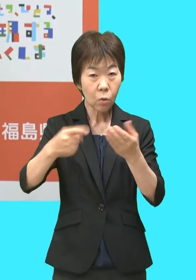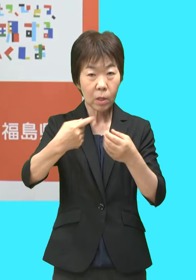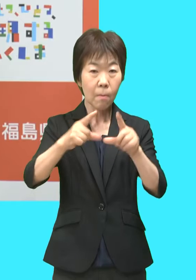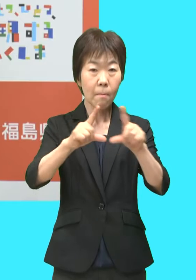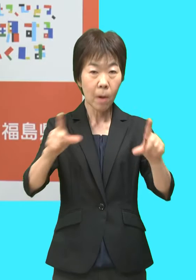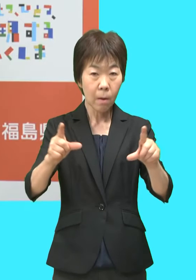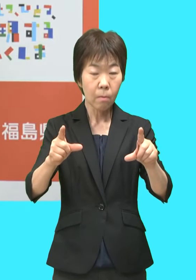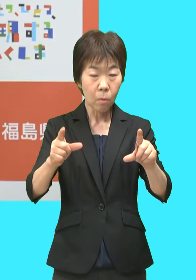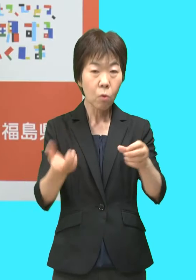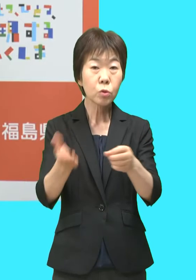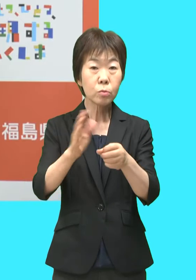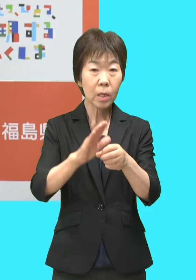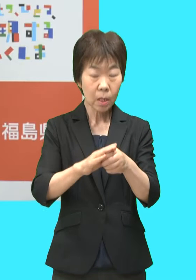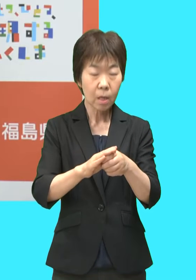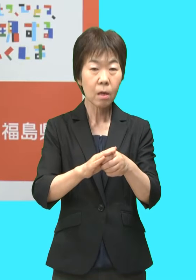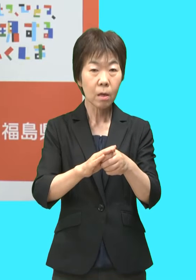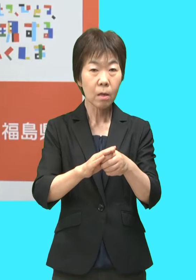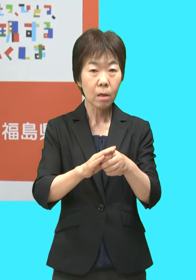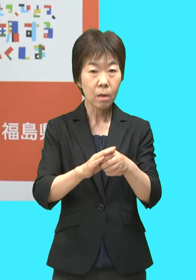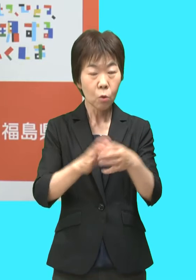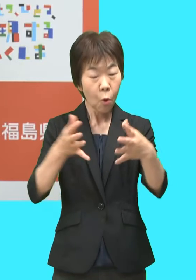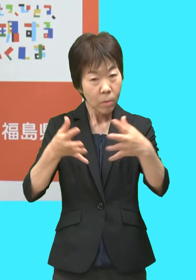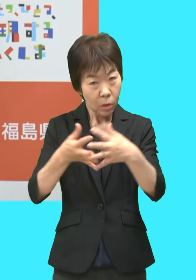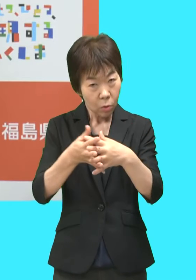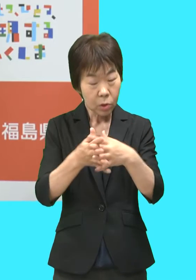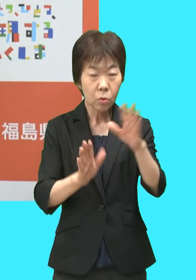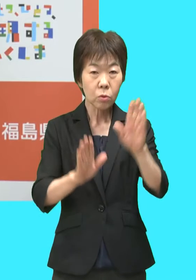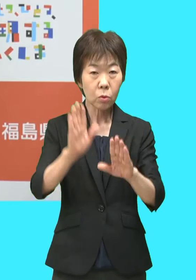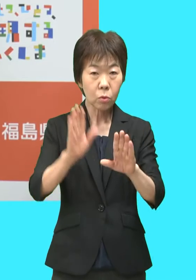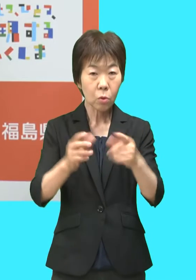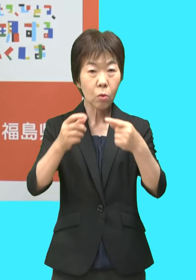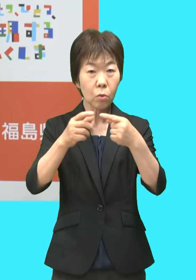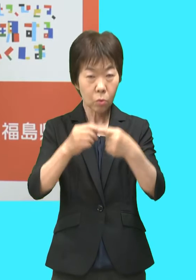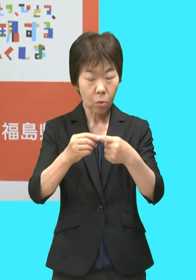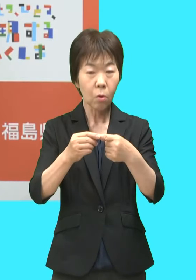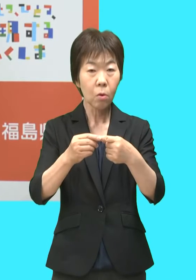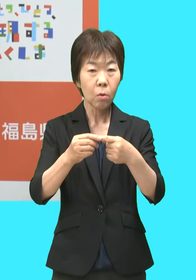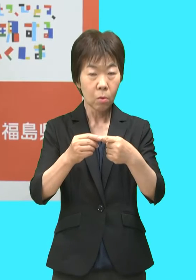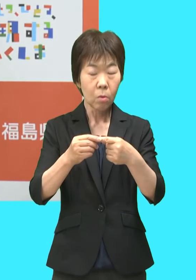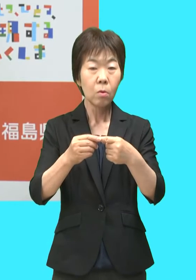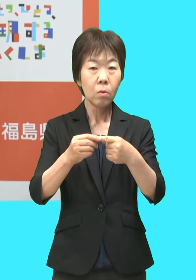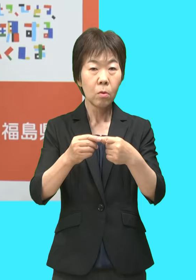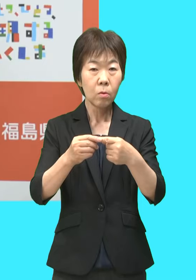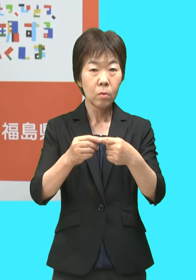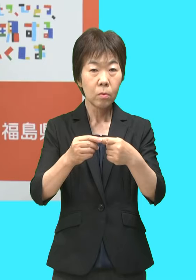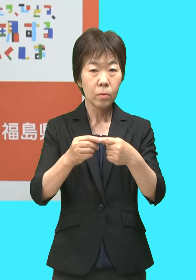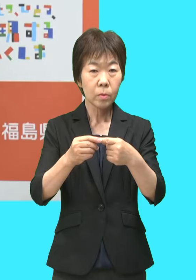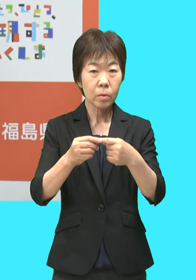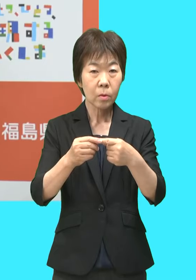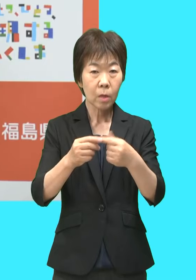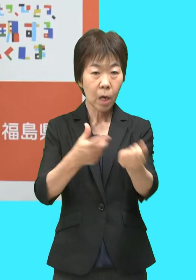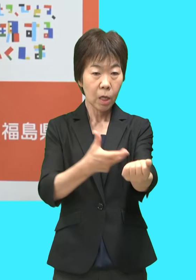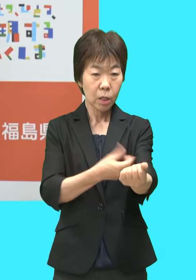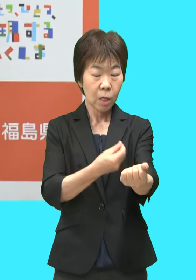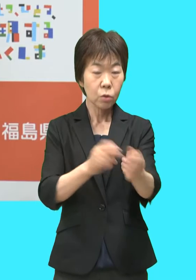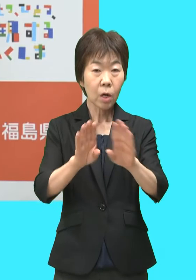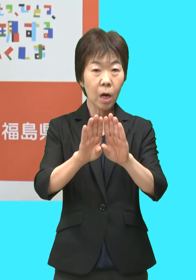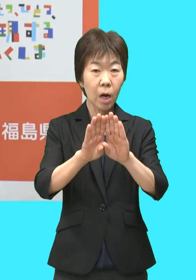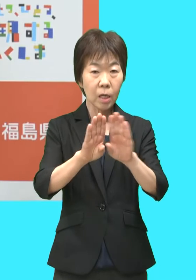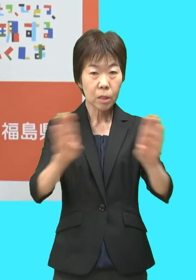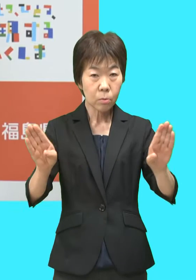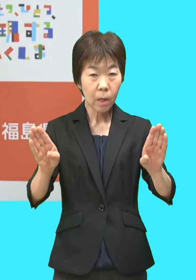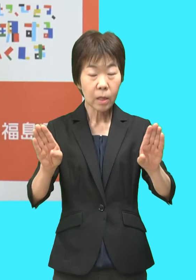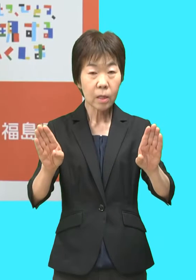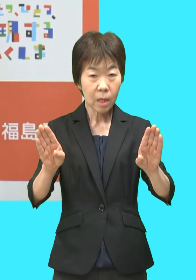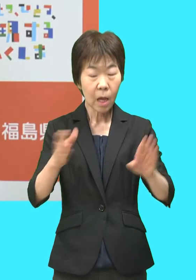めて、今後どういうふうに見通しが立っているのかという点とあと、接種が始まってきたこと